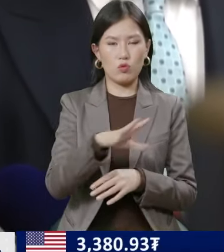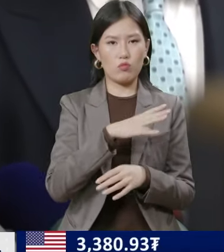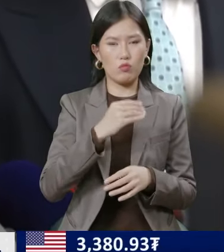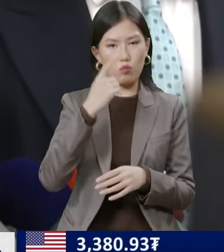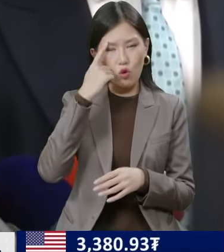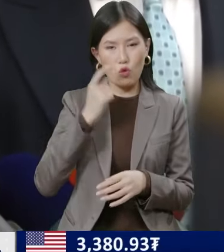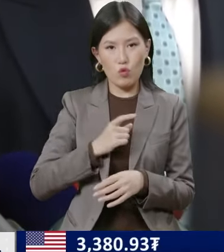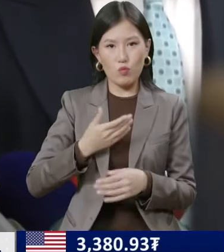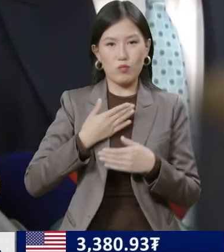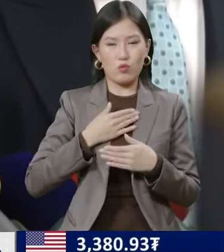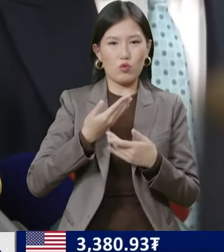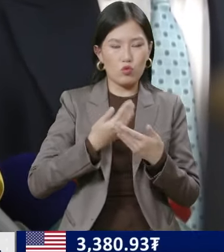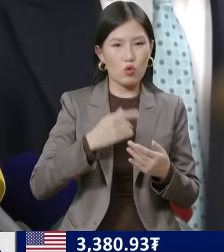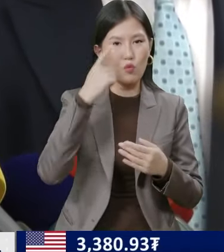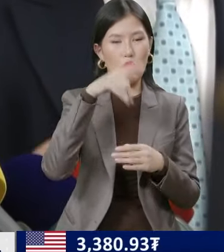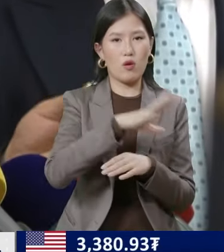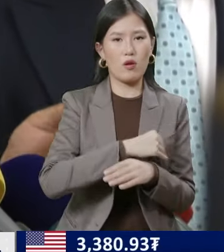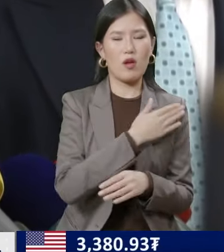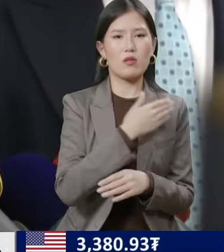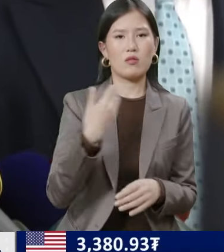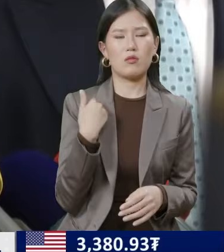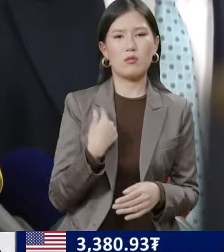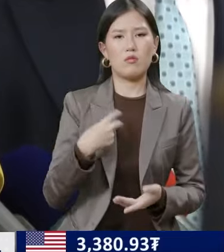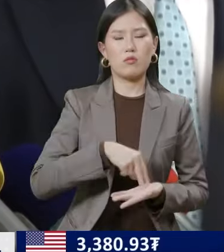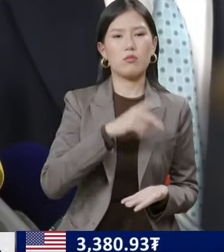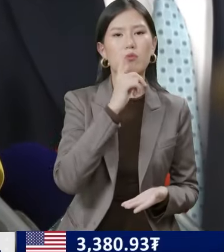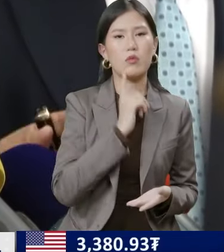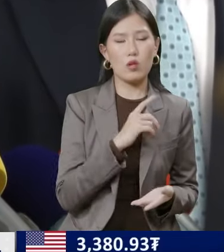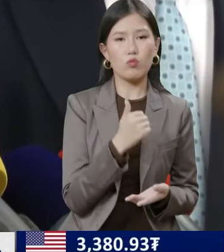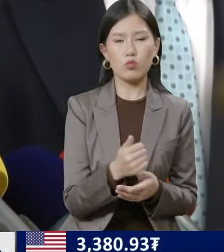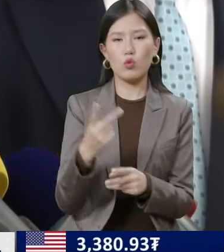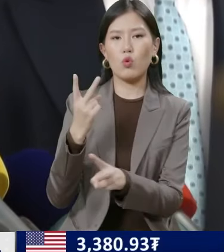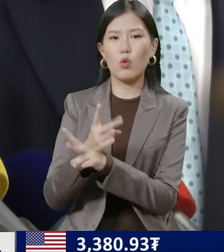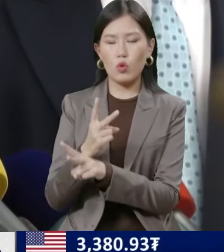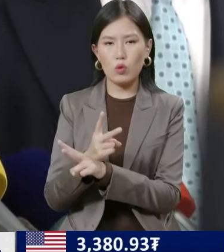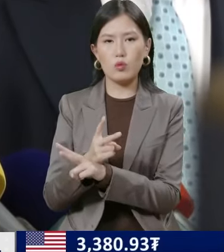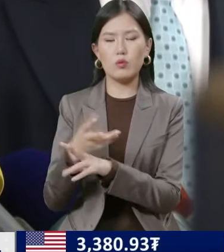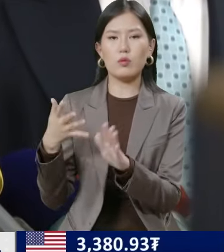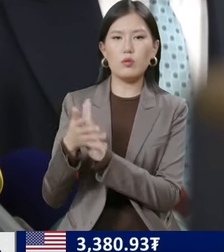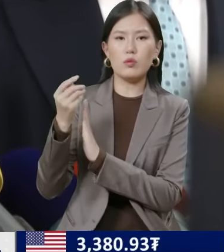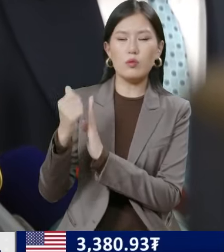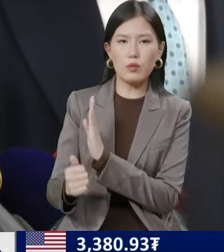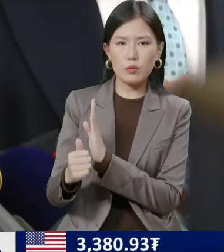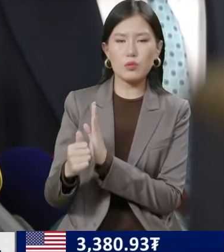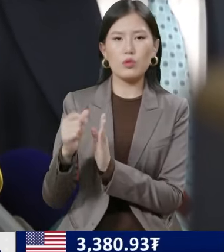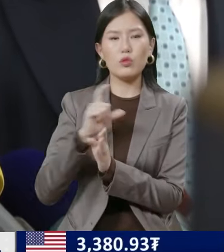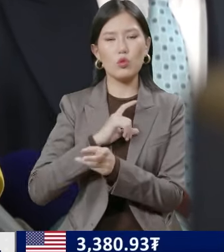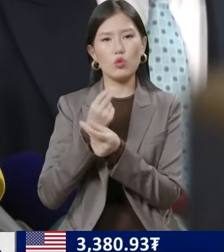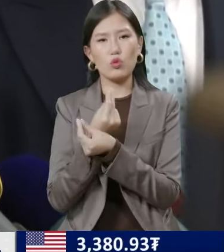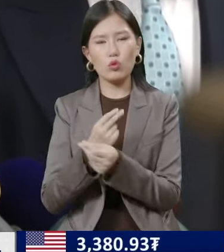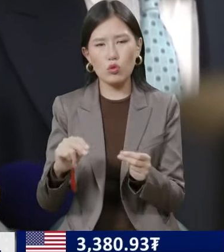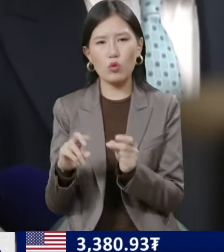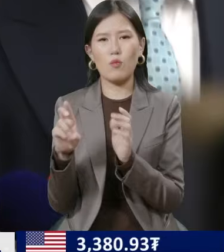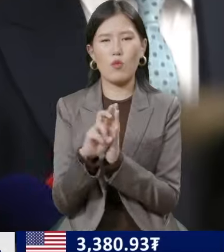монголчууд яг энэ хууль эрхцүү төсөв санхүү энийг дагсан эрх чөлөө боломжийг нь олгож байгаа тэр